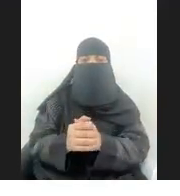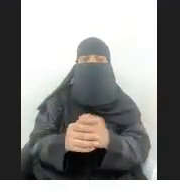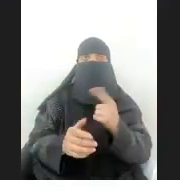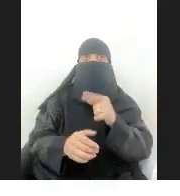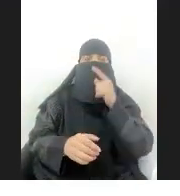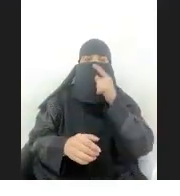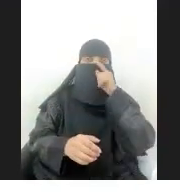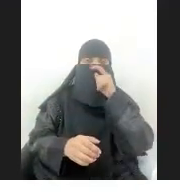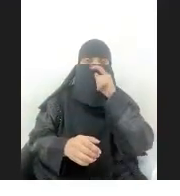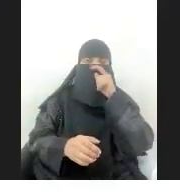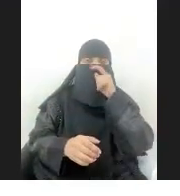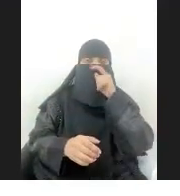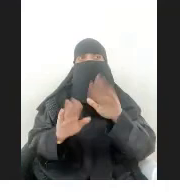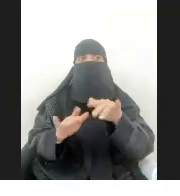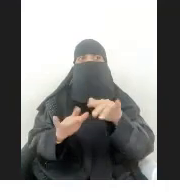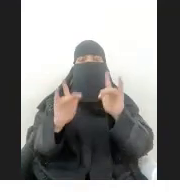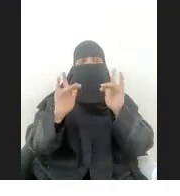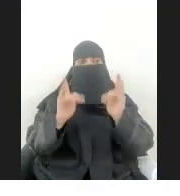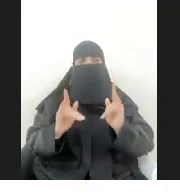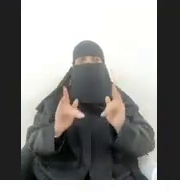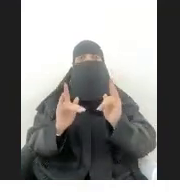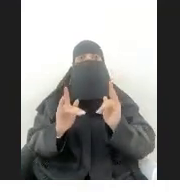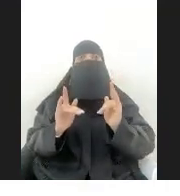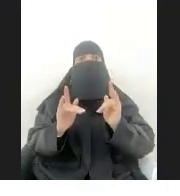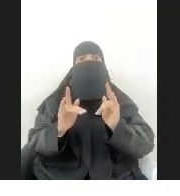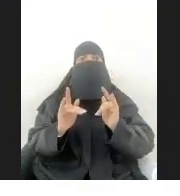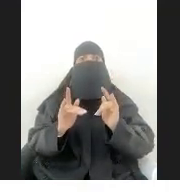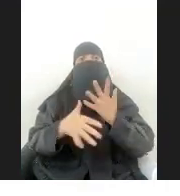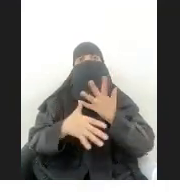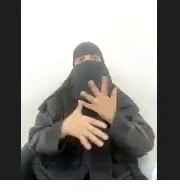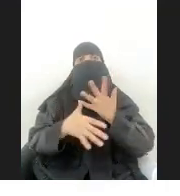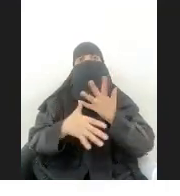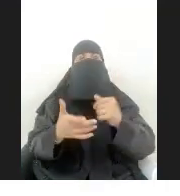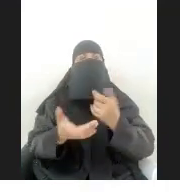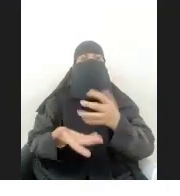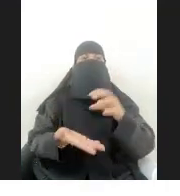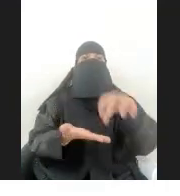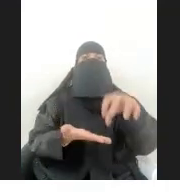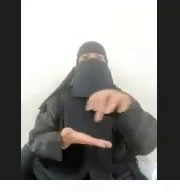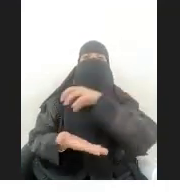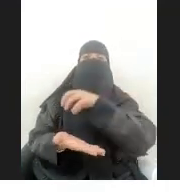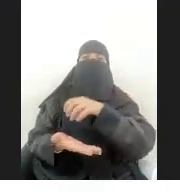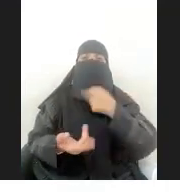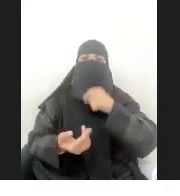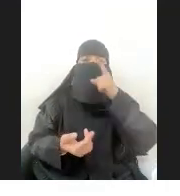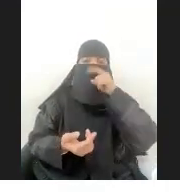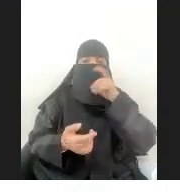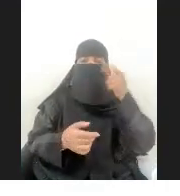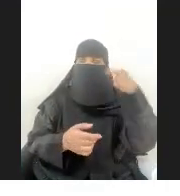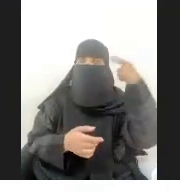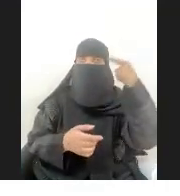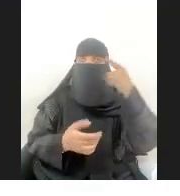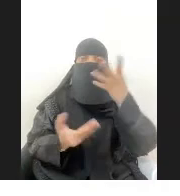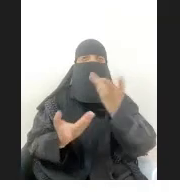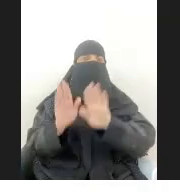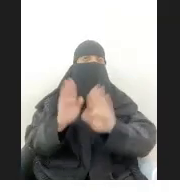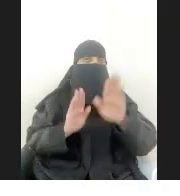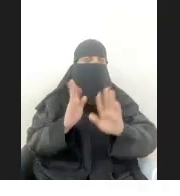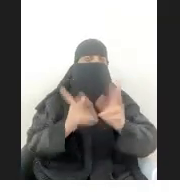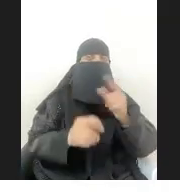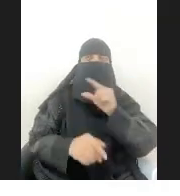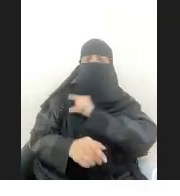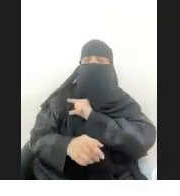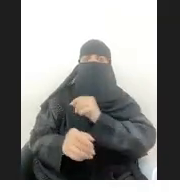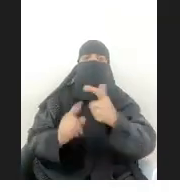جلسة يعني أكثر من دورة. ولكن إحنا دائماً لما نفكر في تفاعل الطلاب عندنا ثلاثة أنواع من التفاعل،